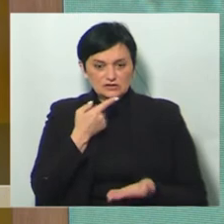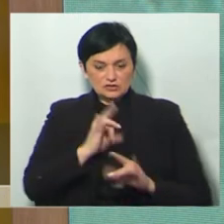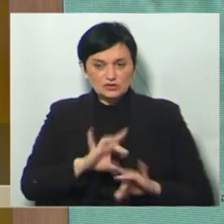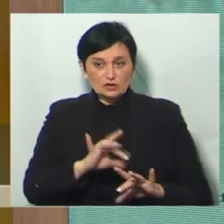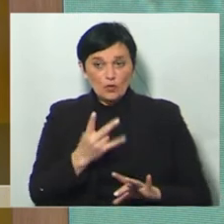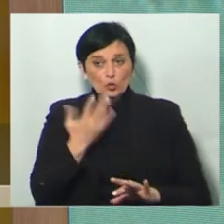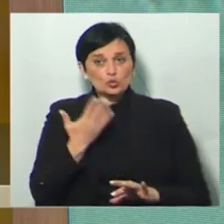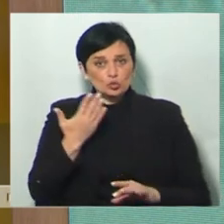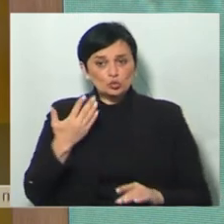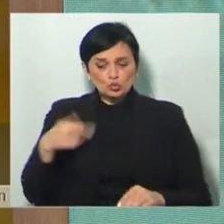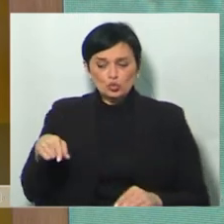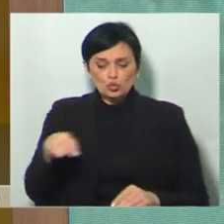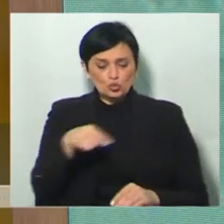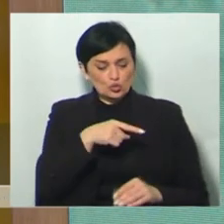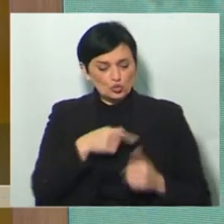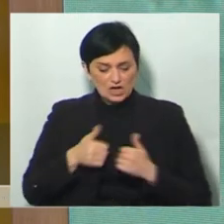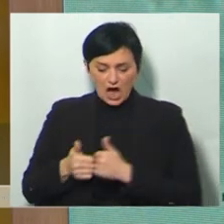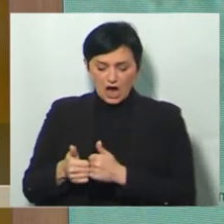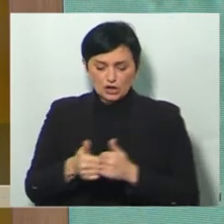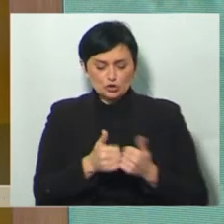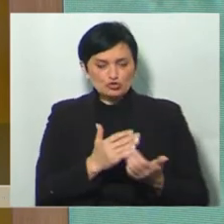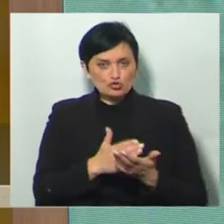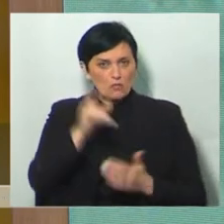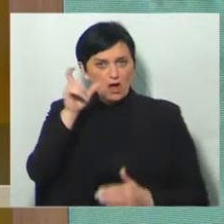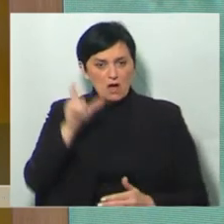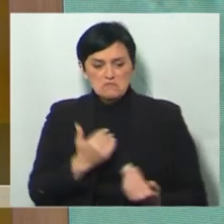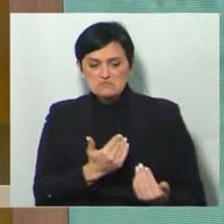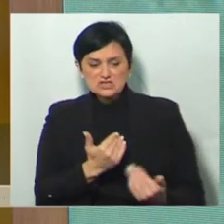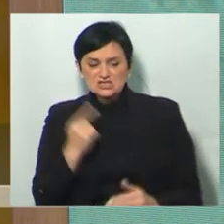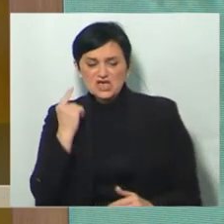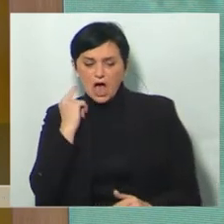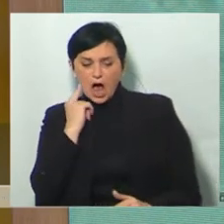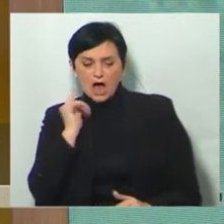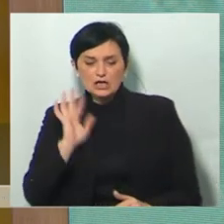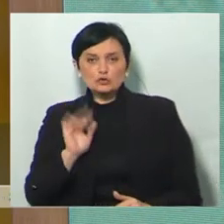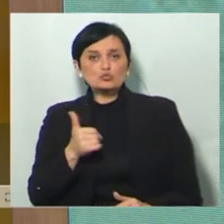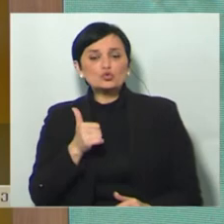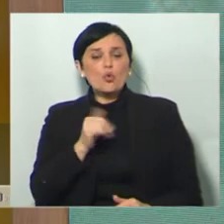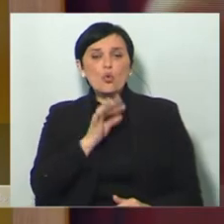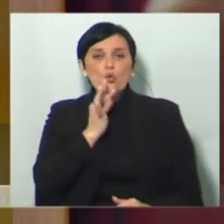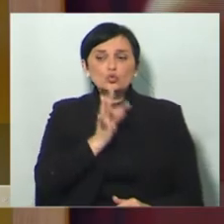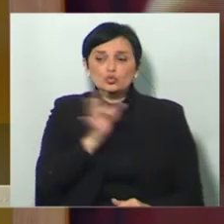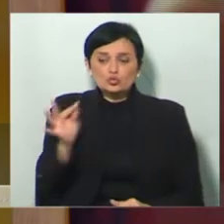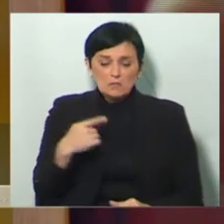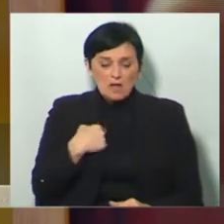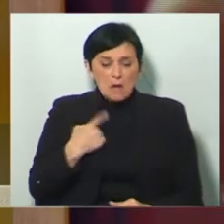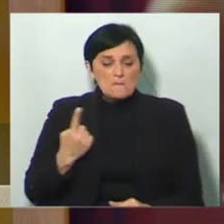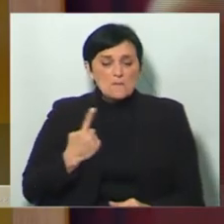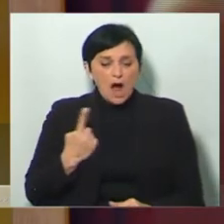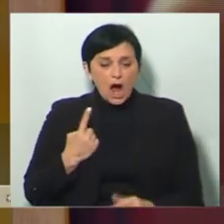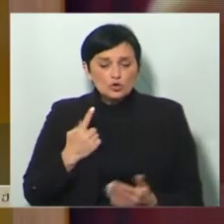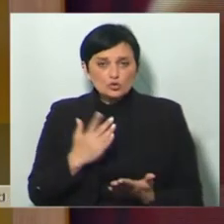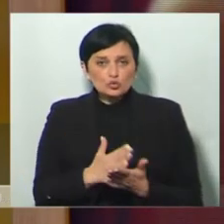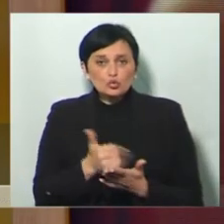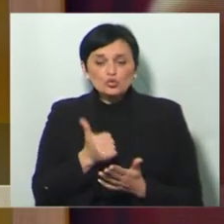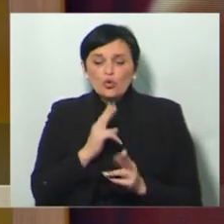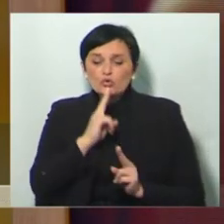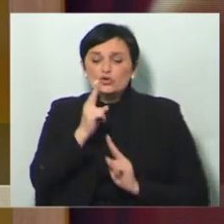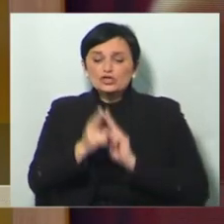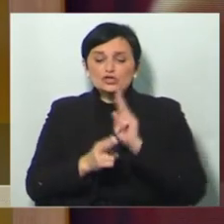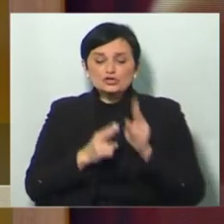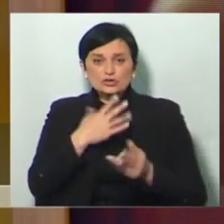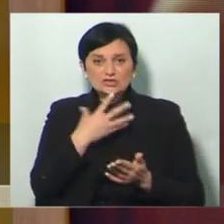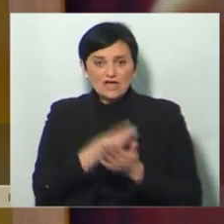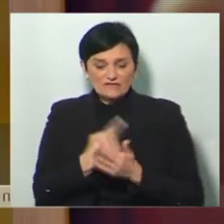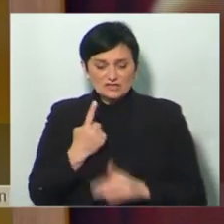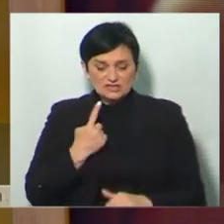მის გარშემო არიან ადამიანები, რომელთაც არ ესმით მისი, მაშინ როგორ უთხრას, რომ მარტო ვარ, როგორ შეშჩილო საკუთარი